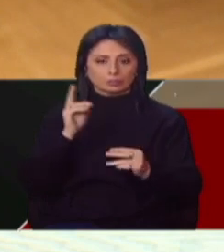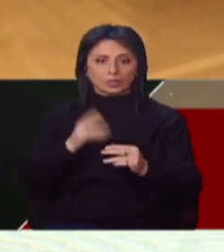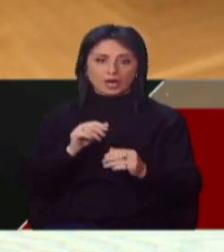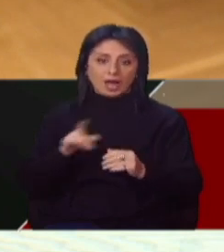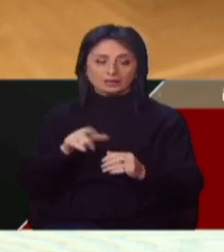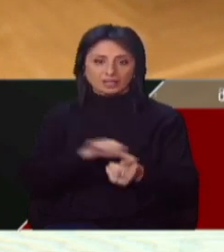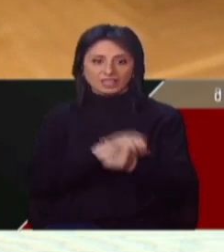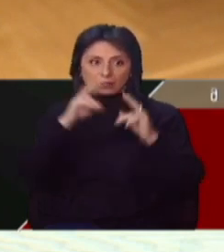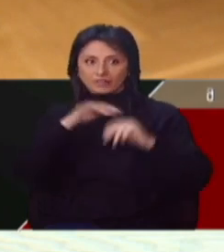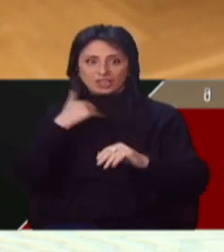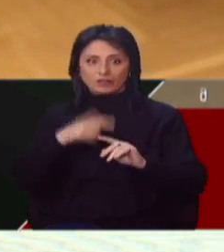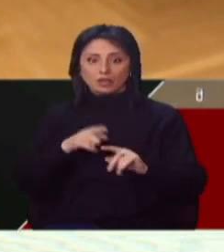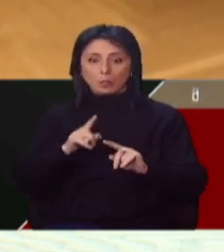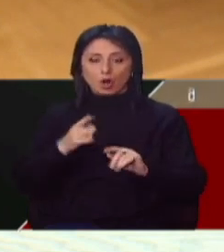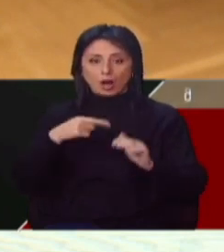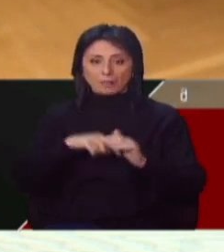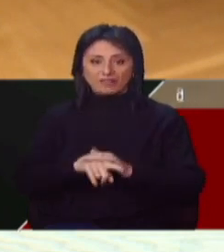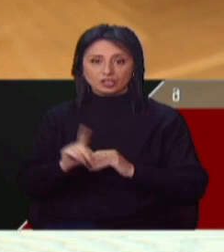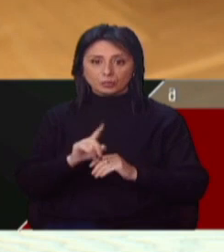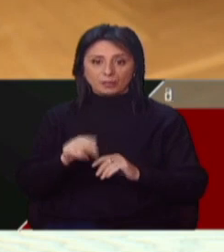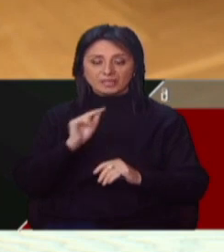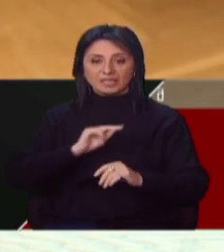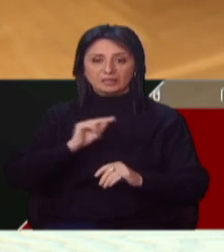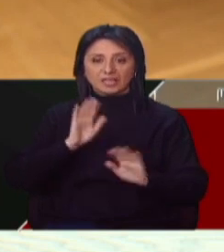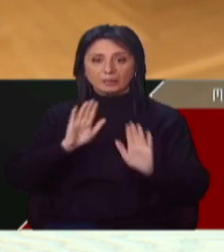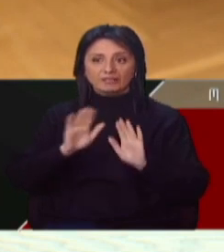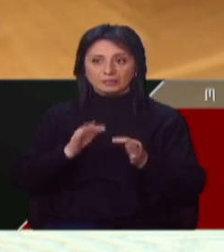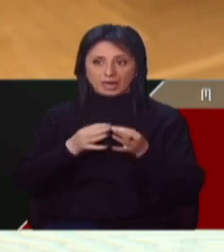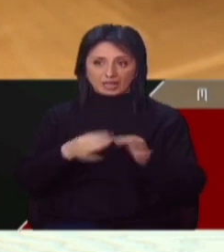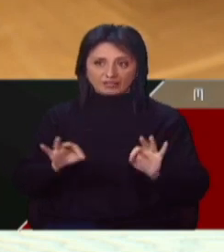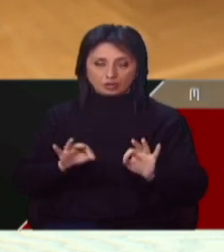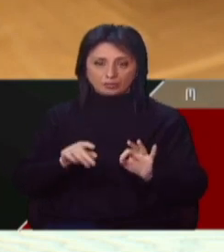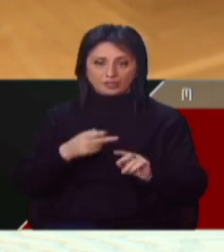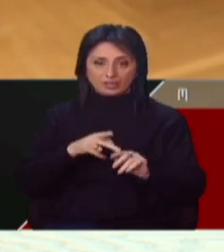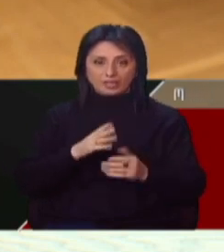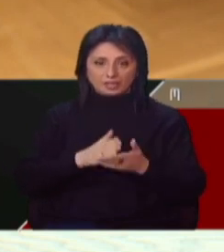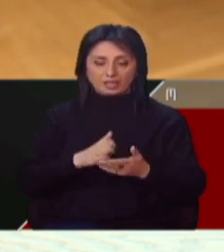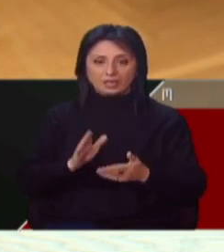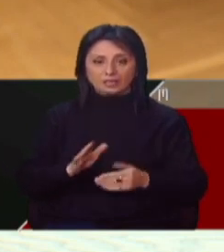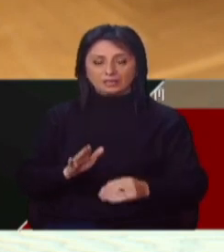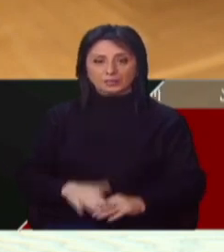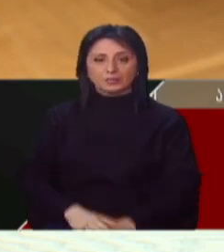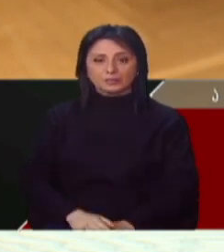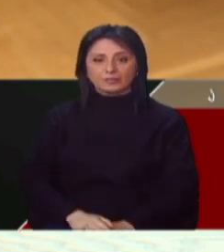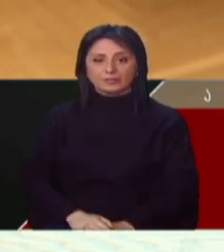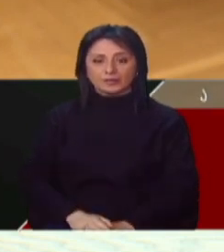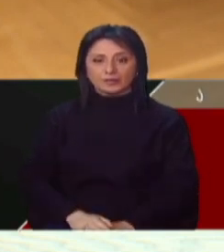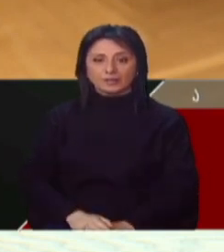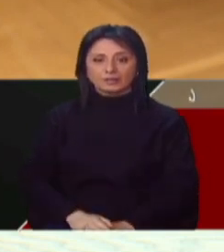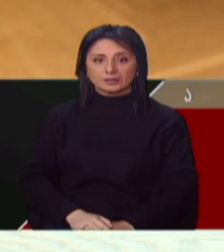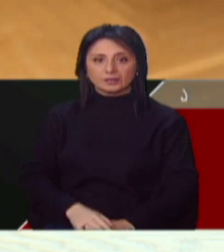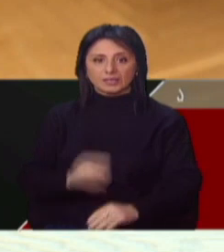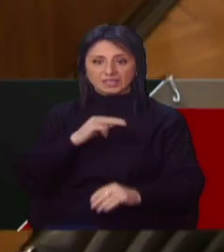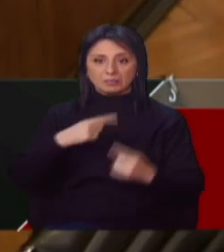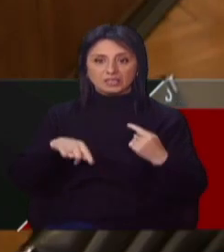ia aridos, am holodamis gamo, rom am sa huris hemzuhanelis gata, uisupdeso, es araris ეს მოწყლაც ყდის